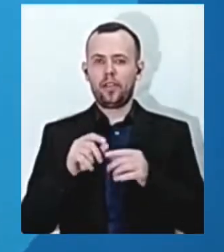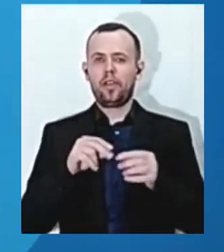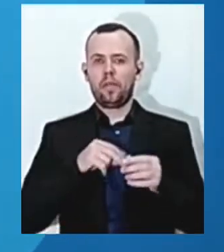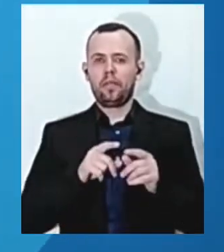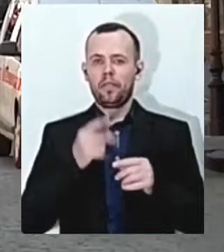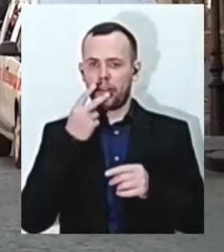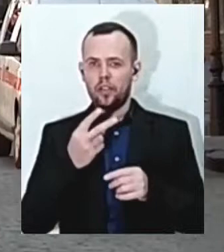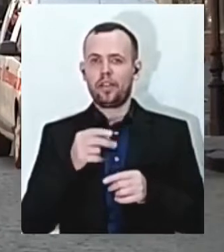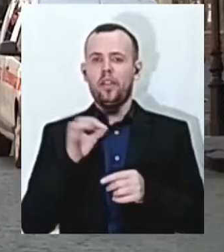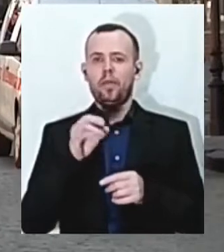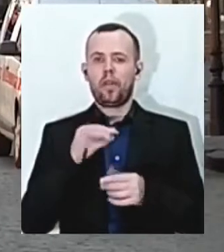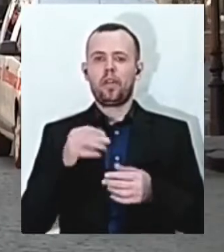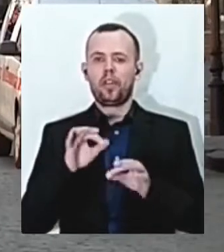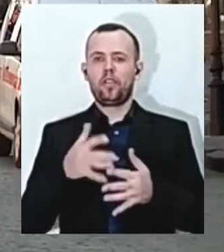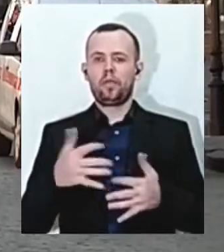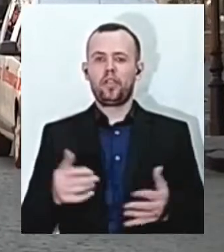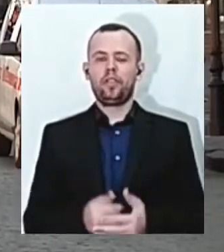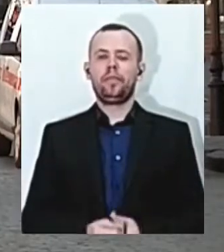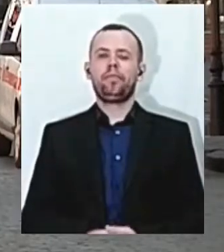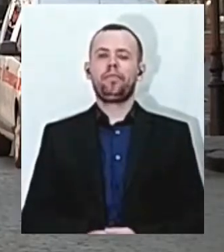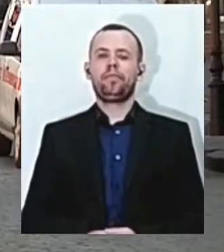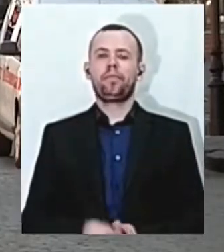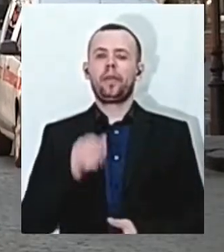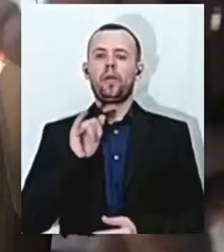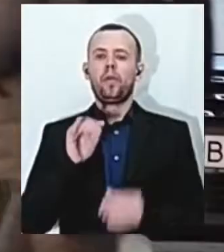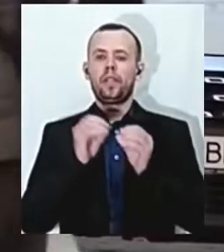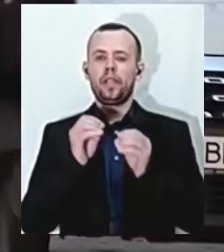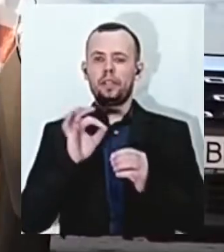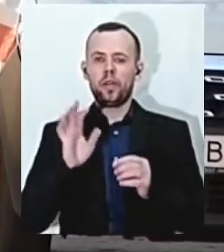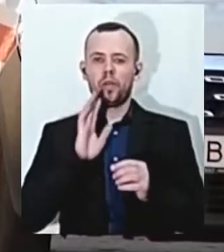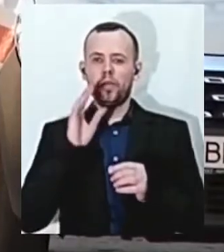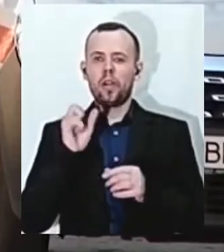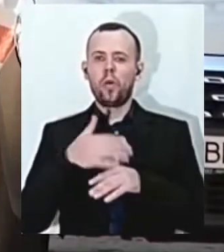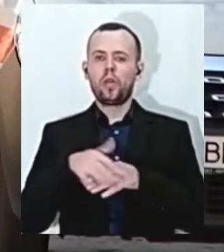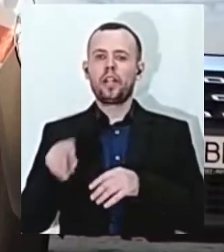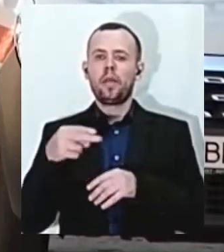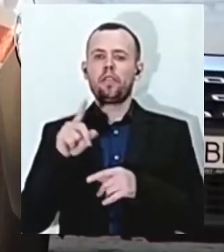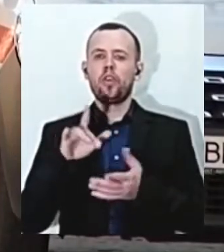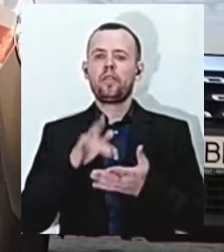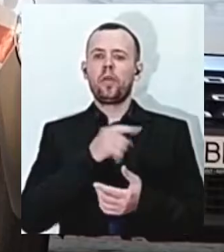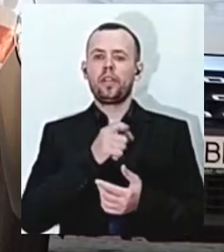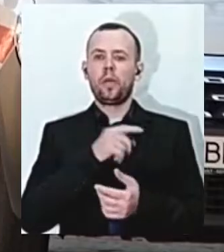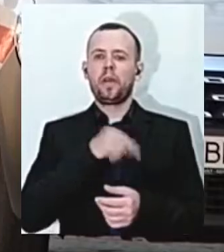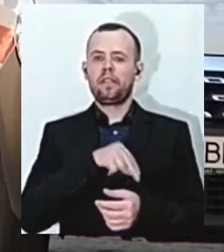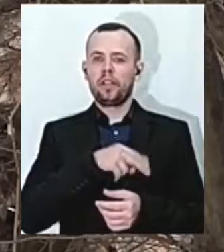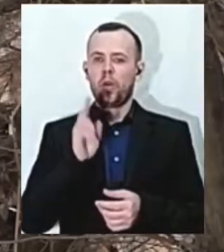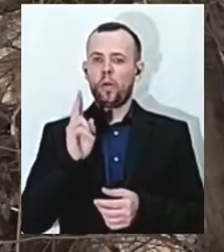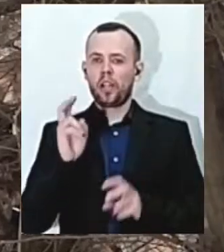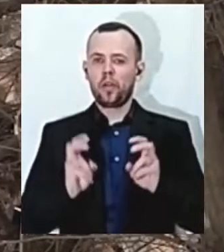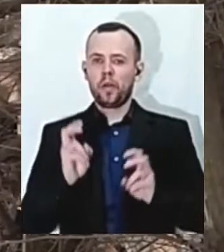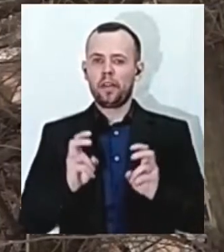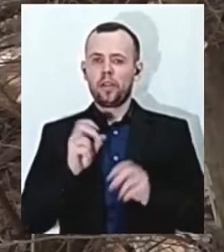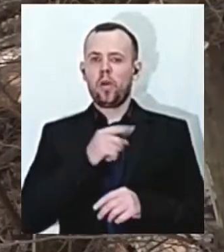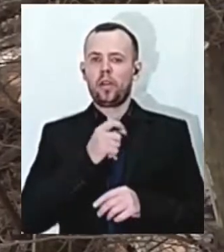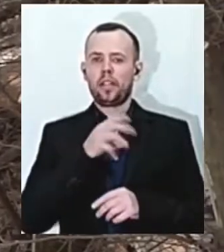розкаже більше. О 10 ранку на вулиці Дерибасівській, що в центрі Одеси, працівники комунального підприємства «Одеськміськсвітло»